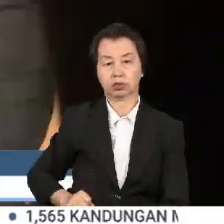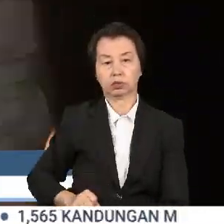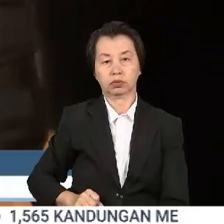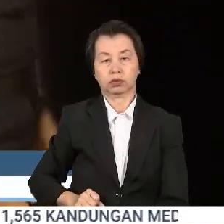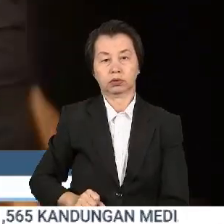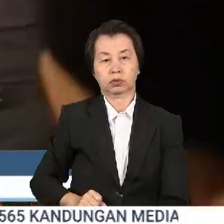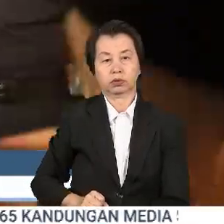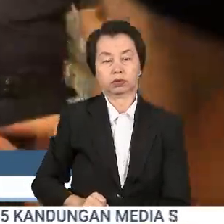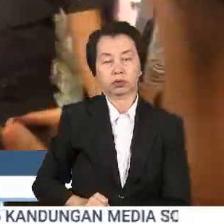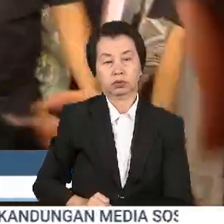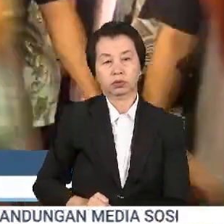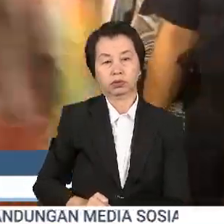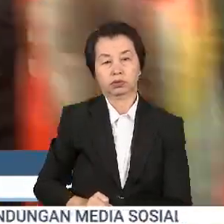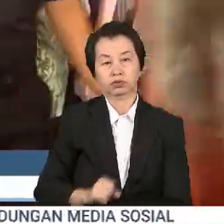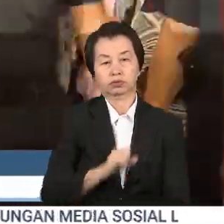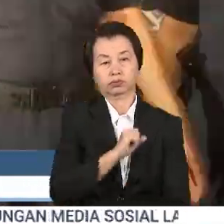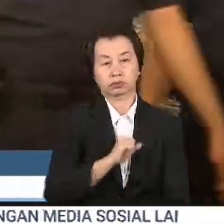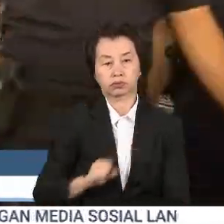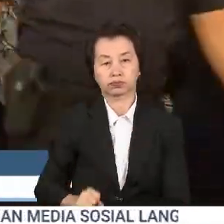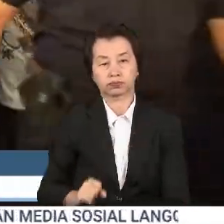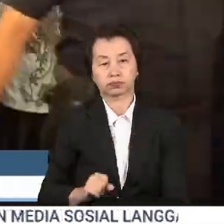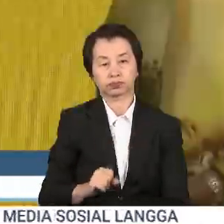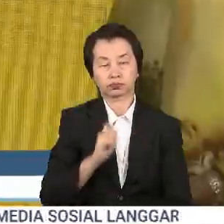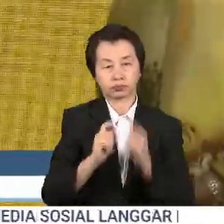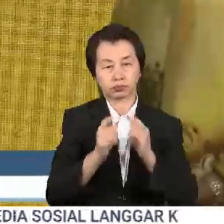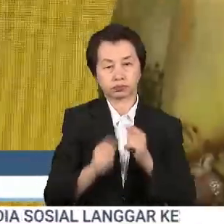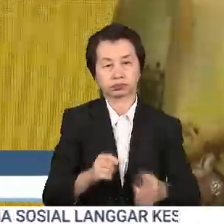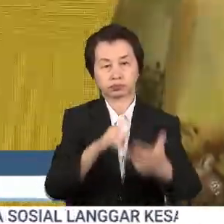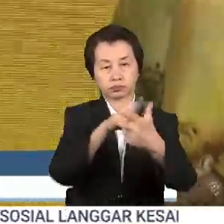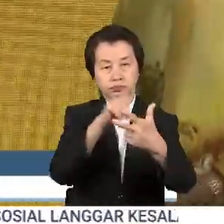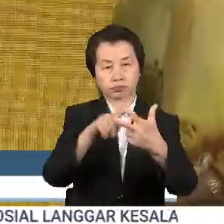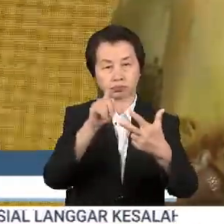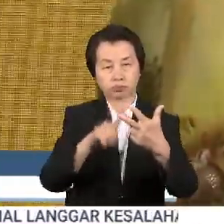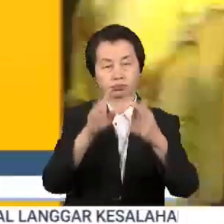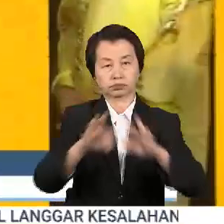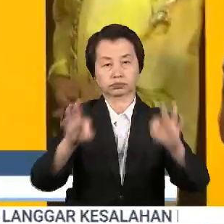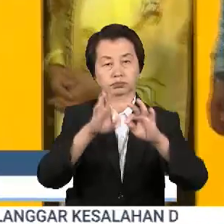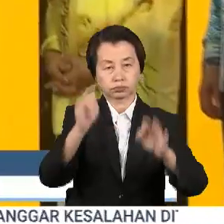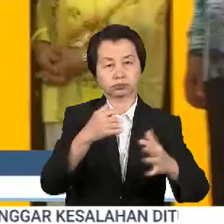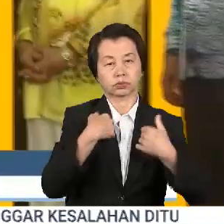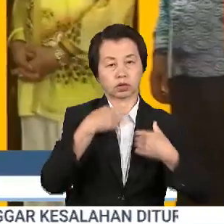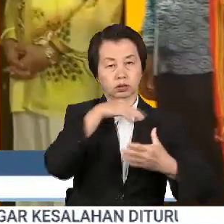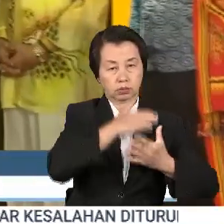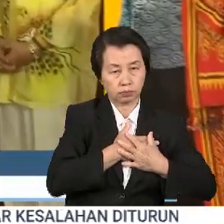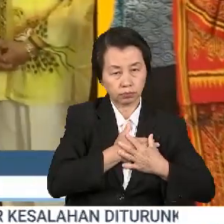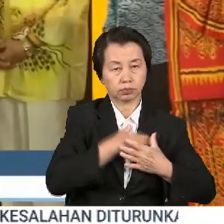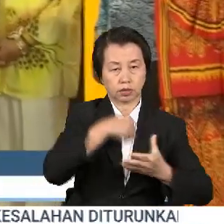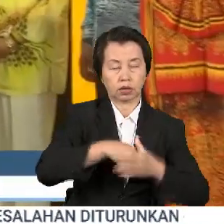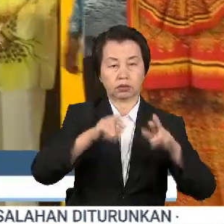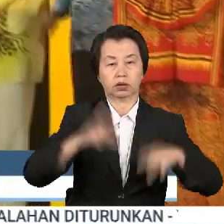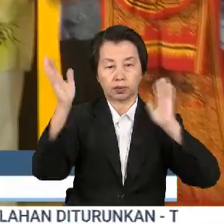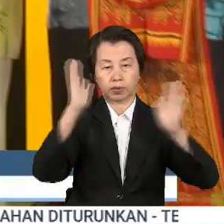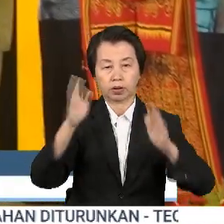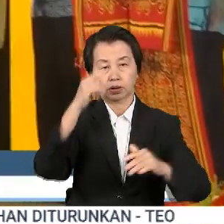Riyatuddin Al-Mustafa Billah Shah menitahkan tiga perkara penting yang perlu disemai dalam kalangan rakyat Malaysia